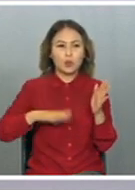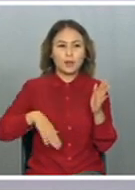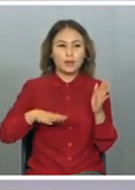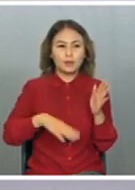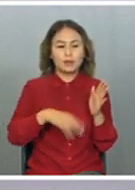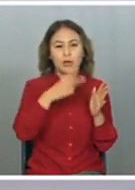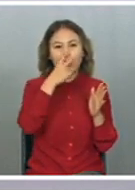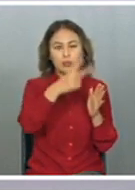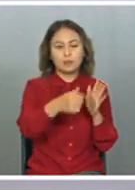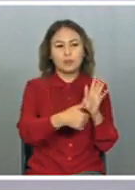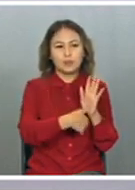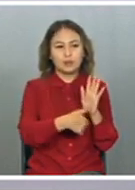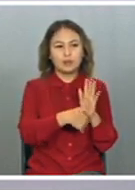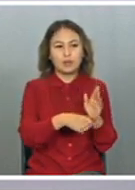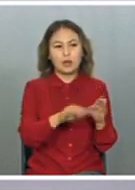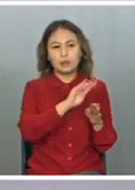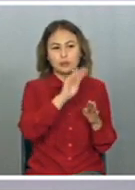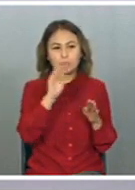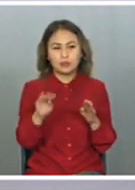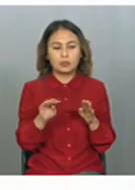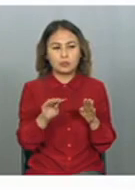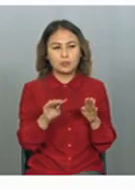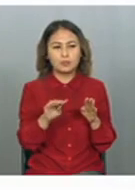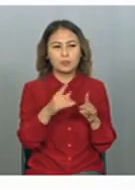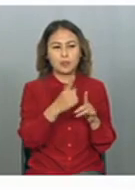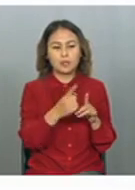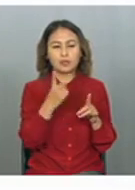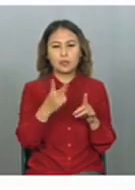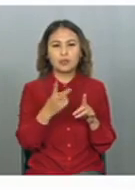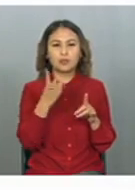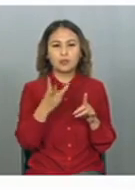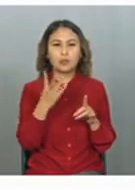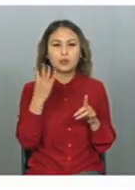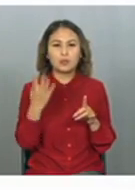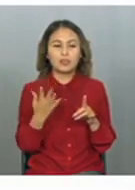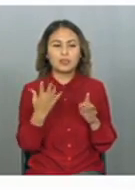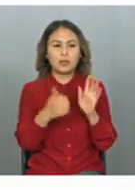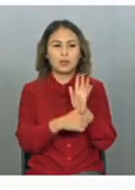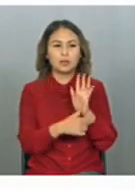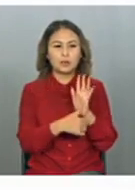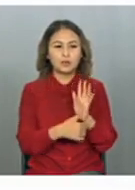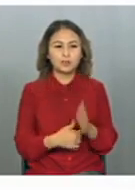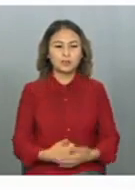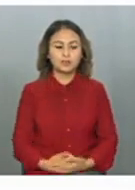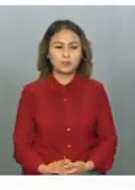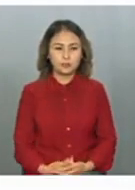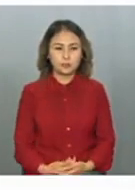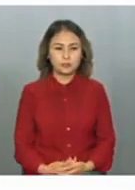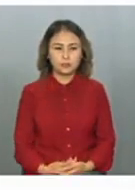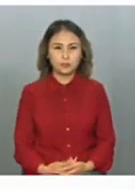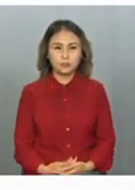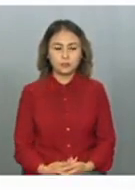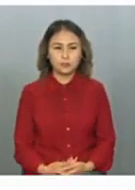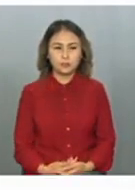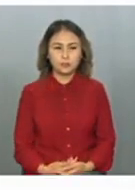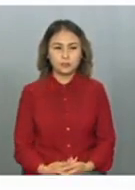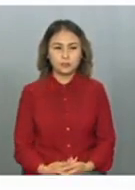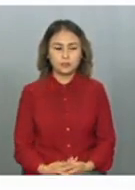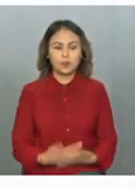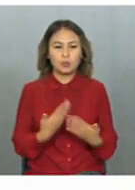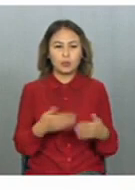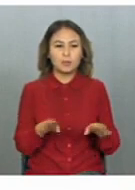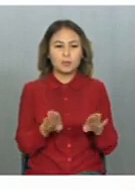алымына қараймын. Алымында 6 тұр. Демек, 1, 2, 3, 4, 5, 6 бөлігін аламын. Бұл